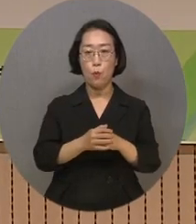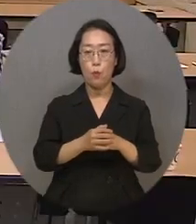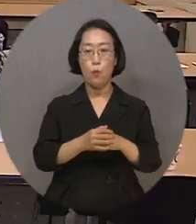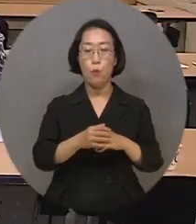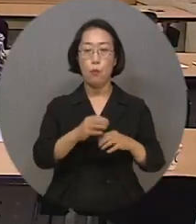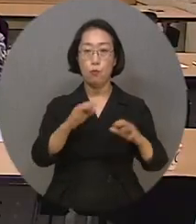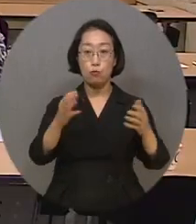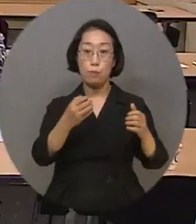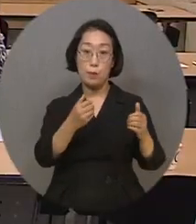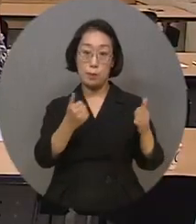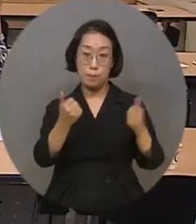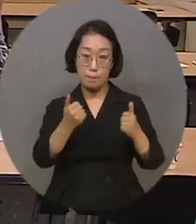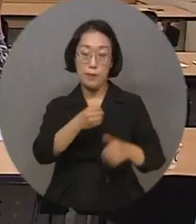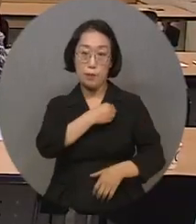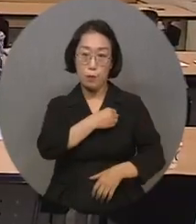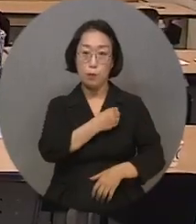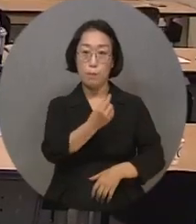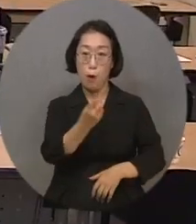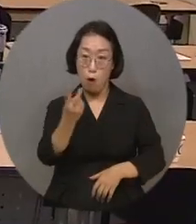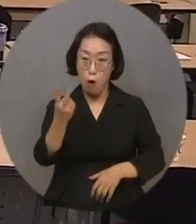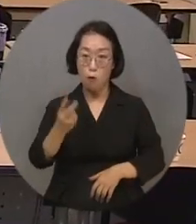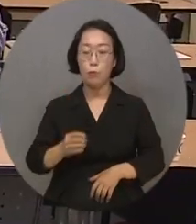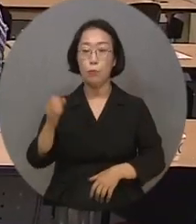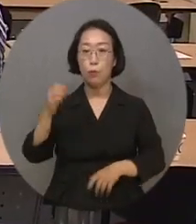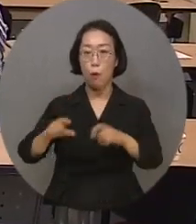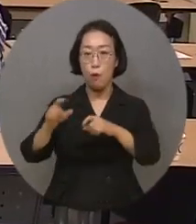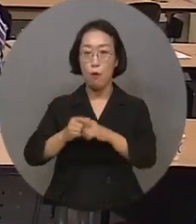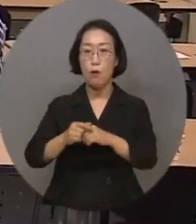국회의원과 더불어민주당 최혜영 국회의원,